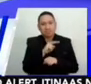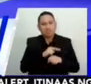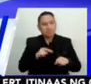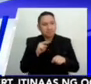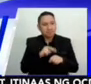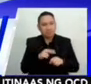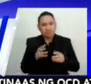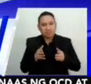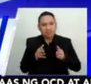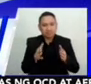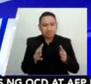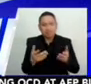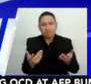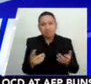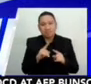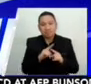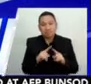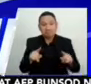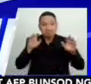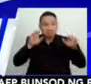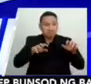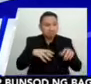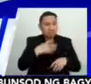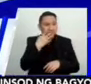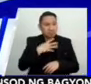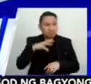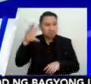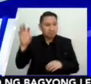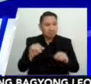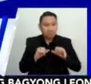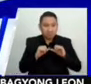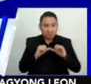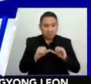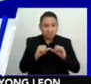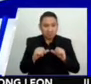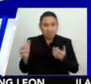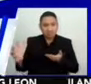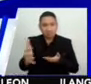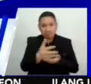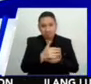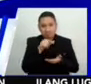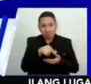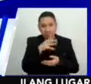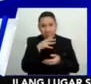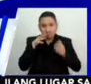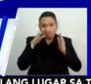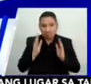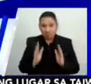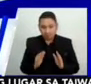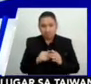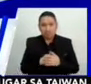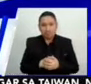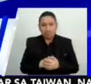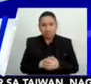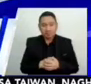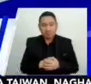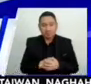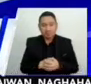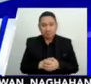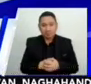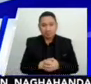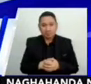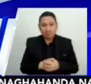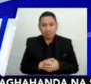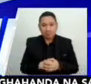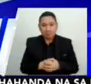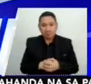pero umulan man o umaraw tuloy sa pag-aani ang mga magsasakang ito sa bayan ng Santa Cruz patalan para tumay para